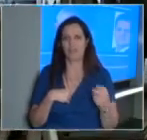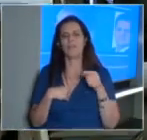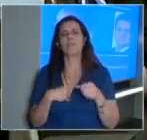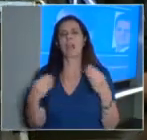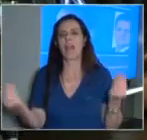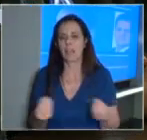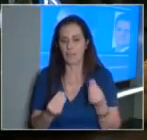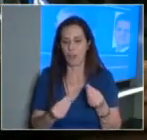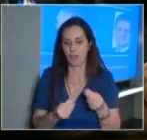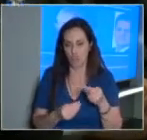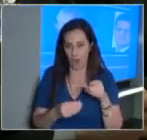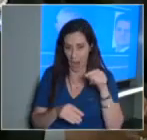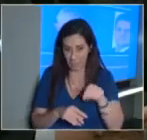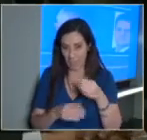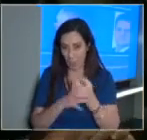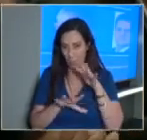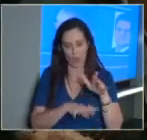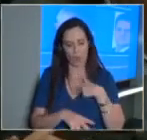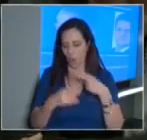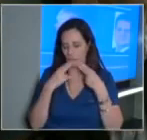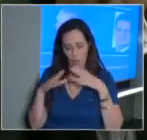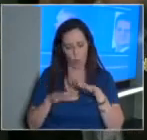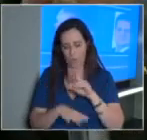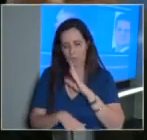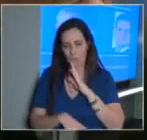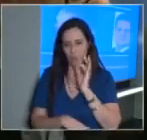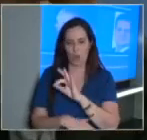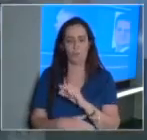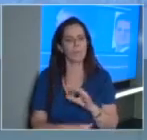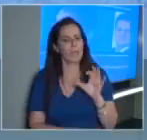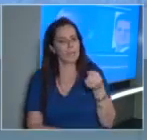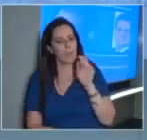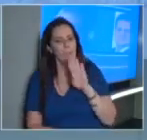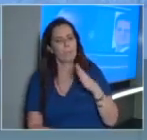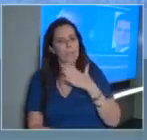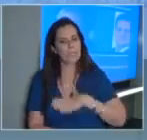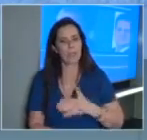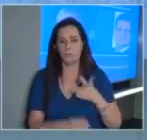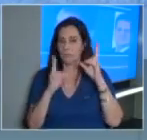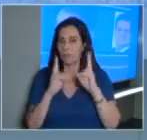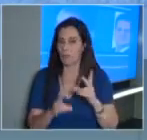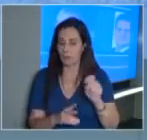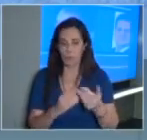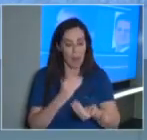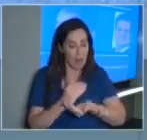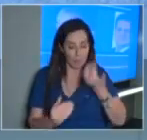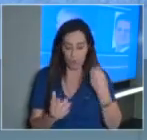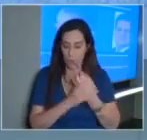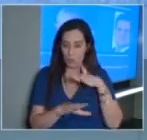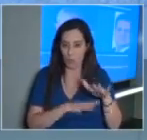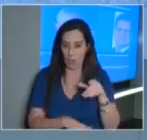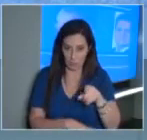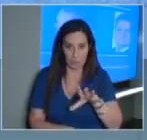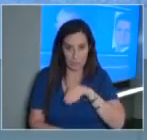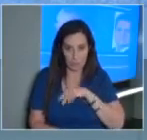שזה הדבר שעליו תקום הקואליציה, אנחנו לא נפתור לקואליציה הזאת את הבעיות שלה. ואם נתניהו ירצה לפזר את הכנסת עוד לפני שהוא מקים ממשלה,